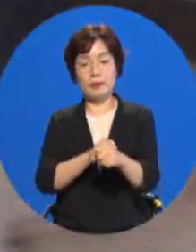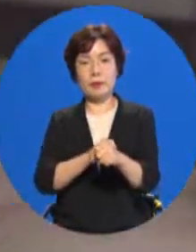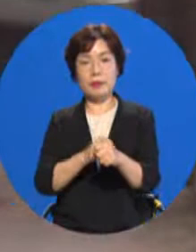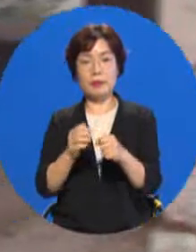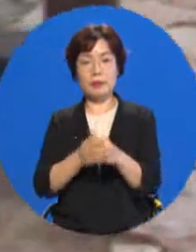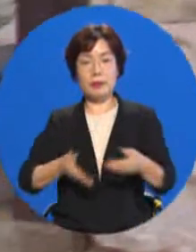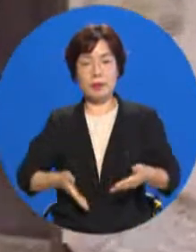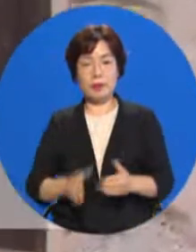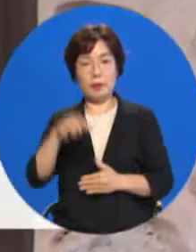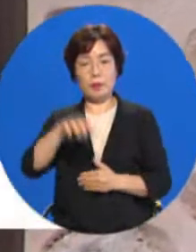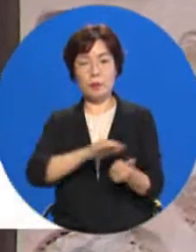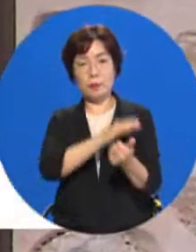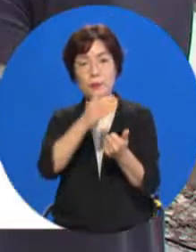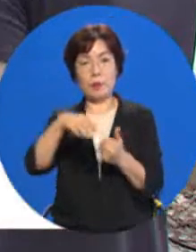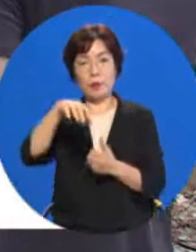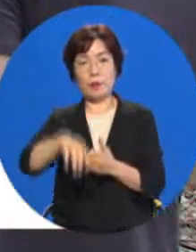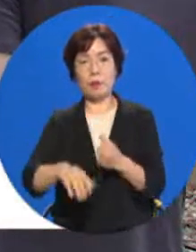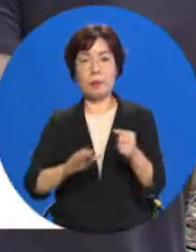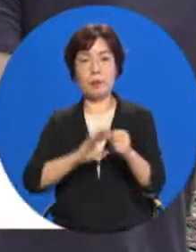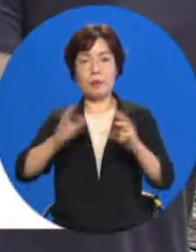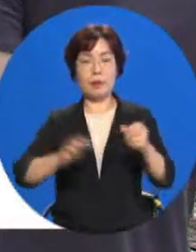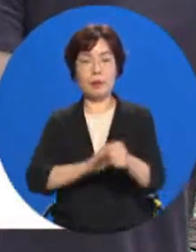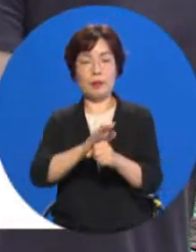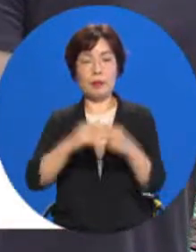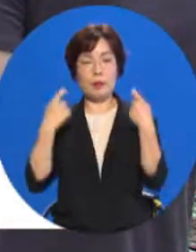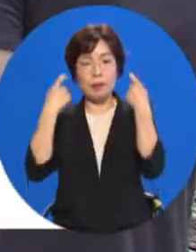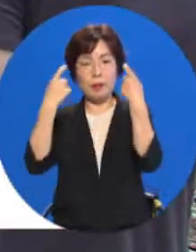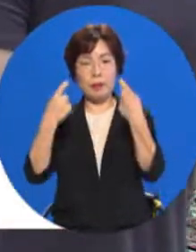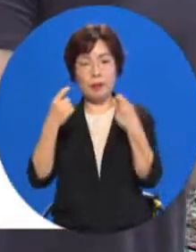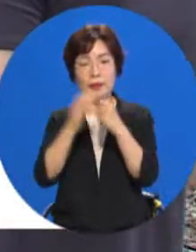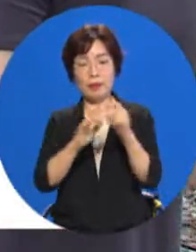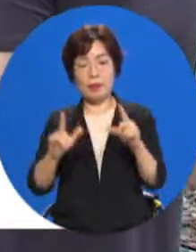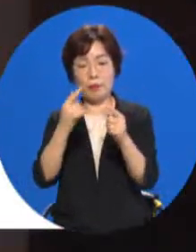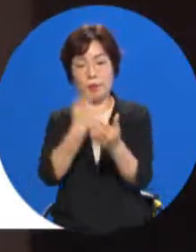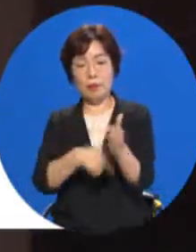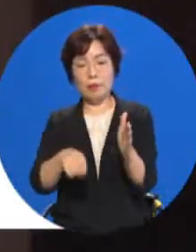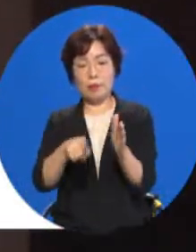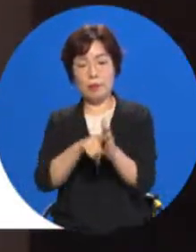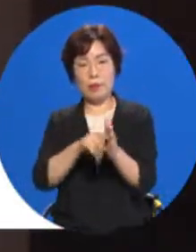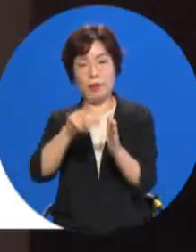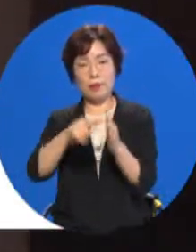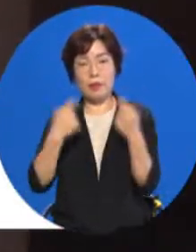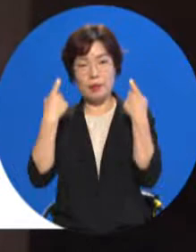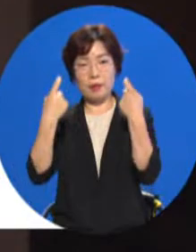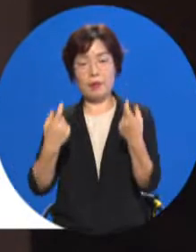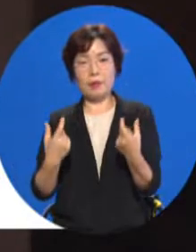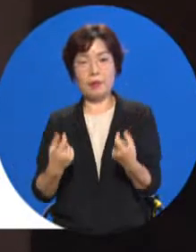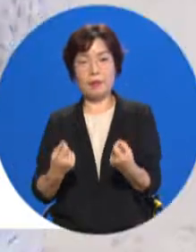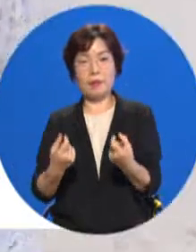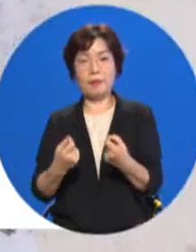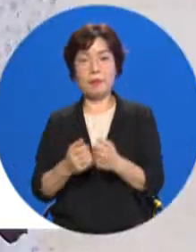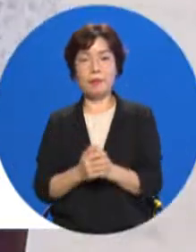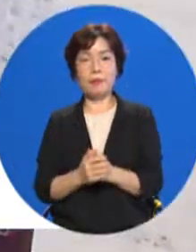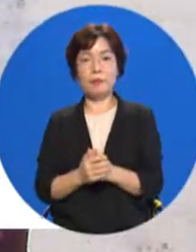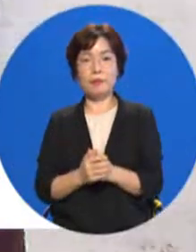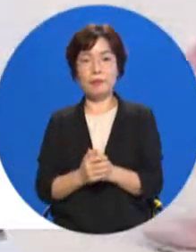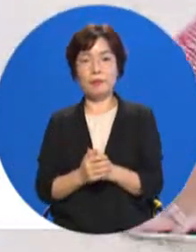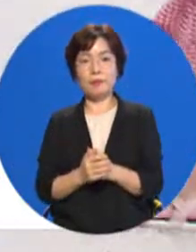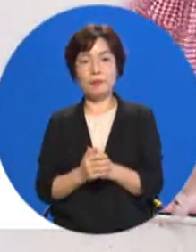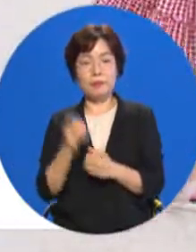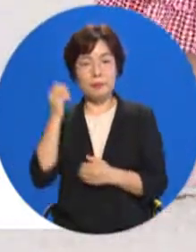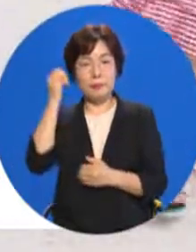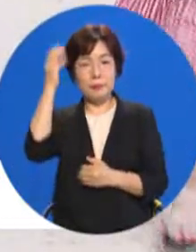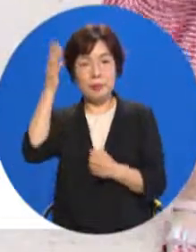생가와 묘역 등을 둘러보는 애국여행은 그의 삶을 되돌아볼 수 있는 특별한 시간여행이 되고 있습니다. 잊히고 있던